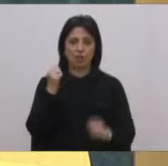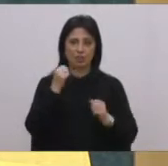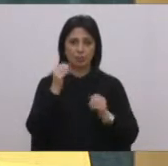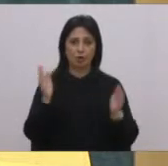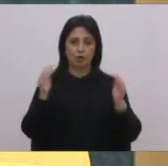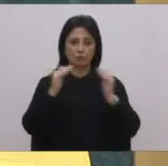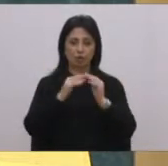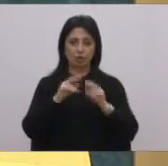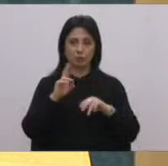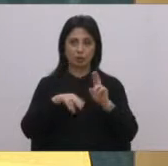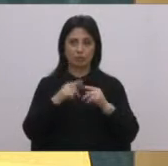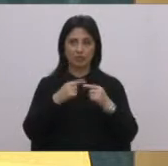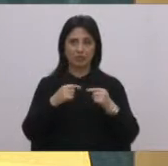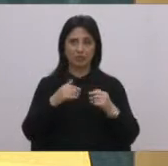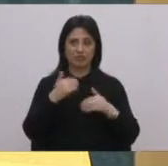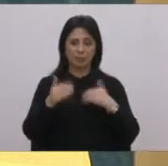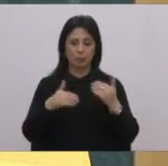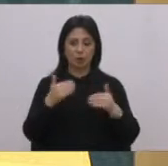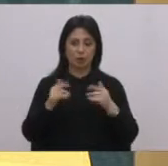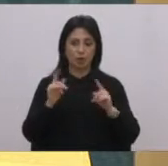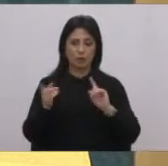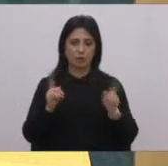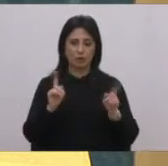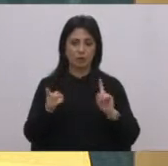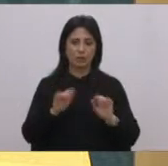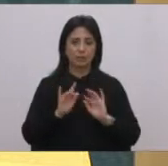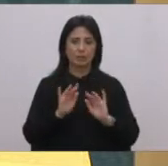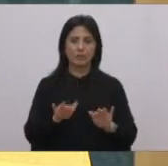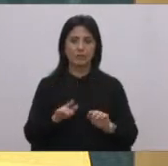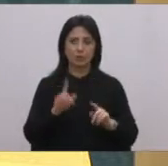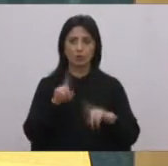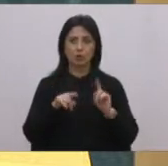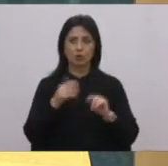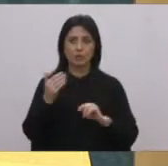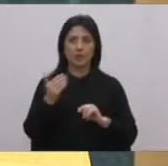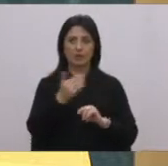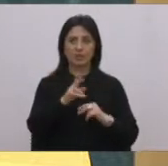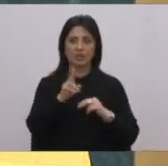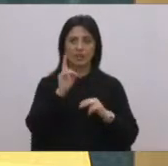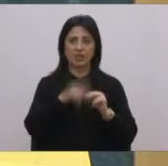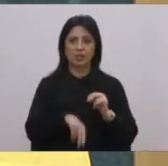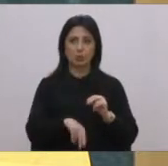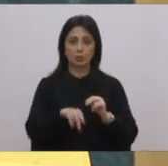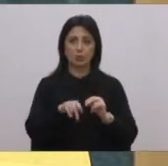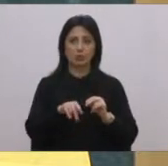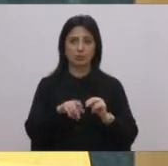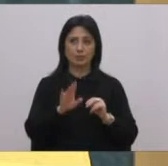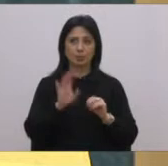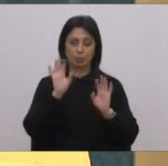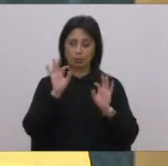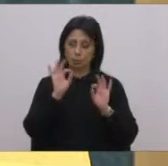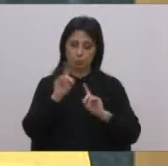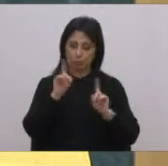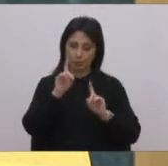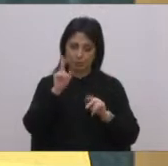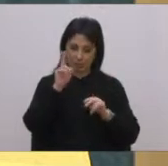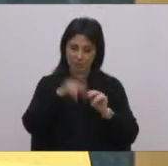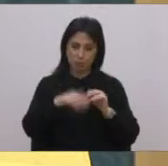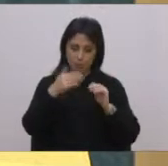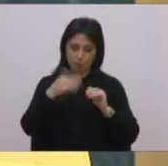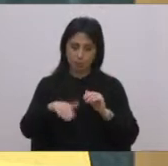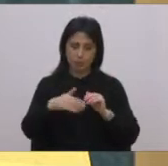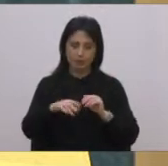მშენებლობა სხვადასხვა პროგრესით ასევე მიმდინარეობს და ზოგიერთი მათგანის დასრულება, უბრალოდ მათი დასრულება